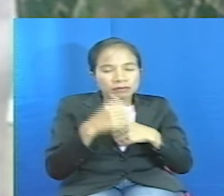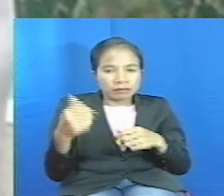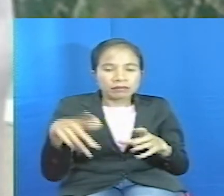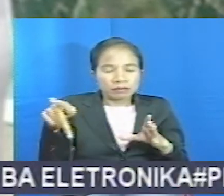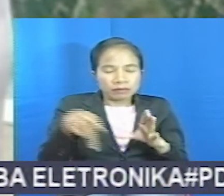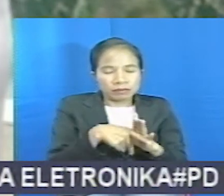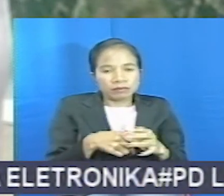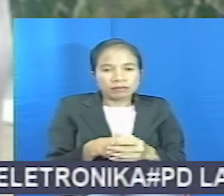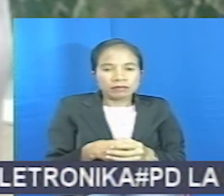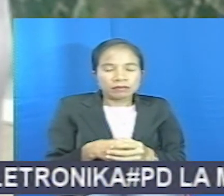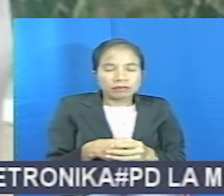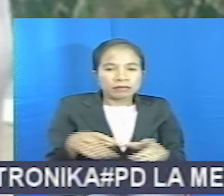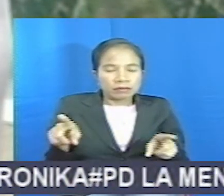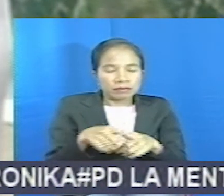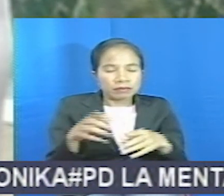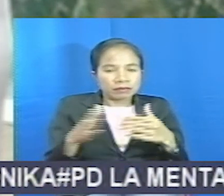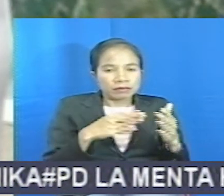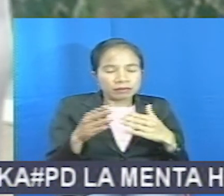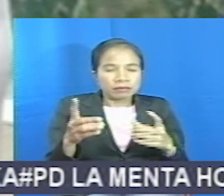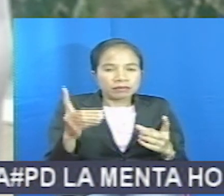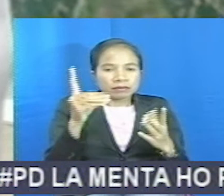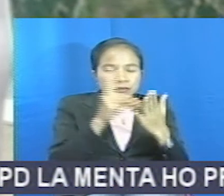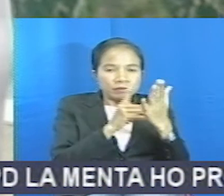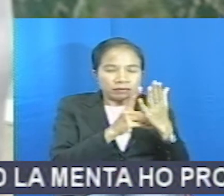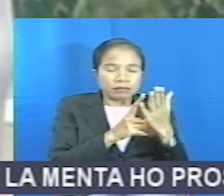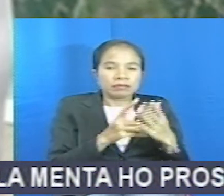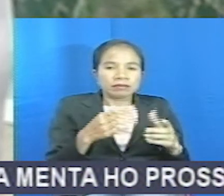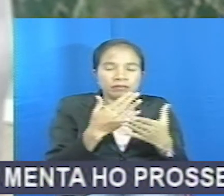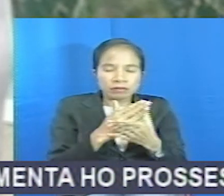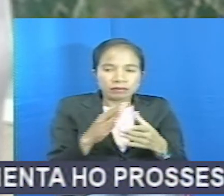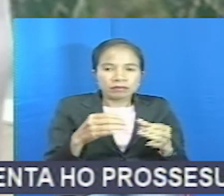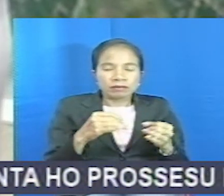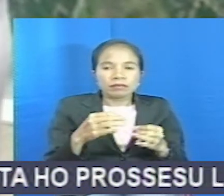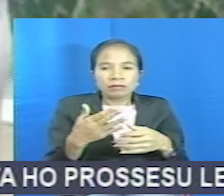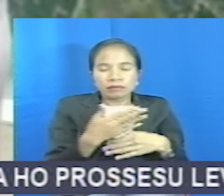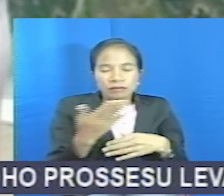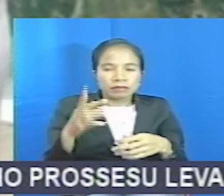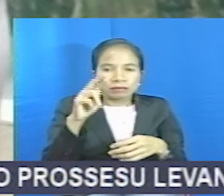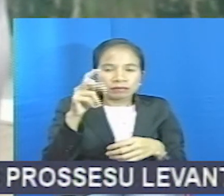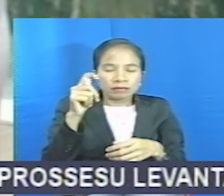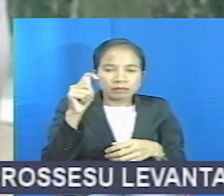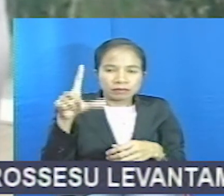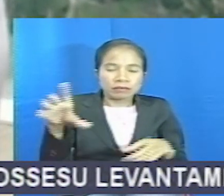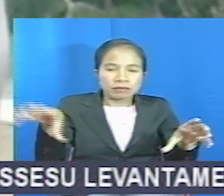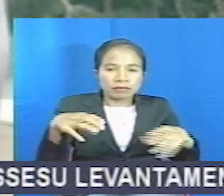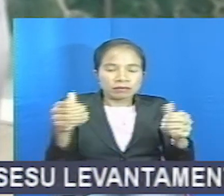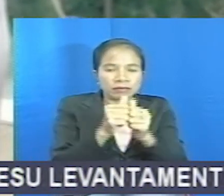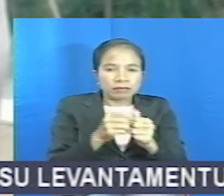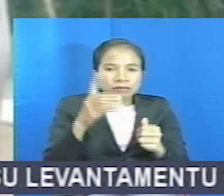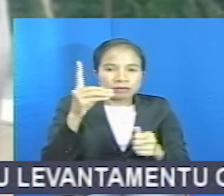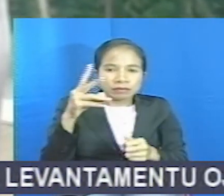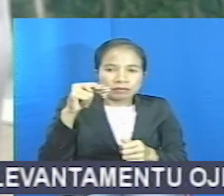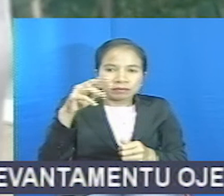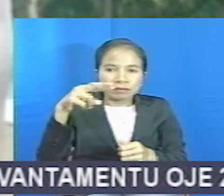luba. Iha ne sampai baing dadus nebe partilia baita bot sira RTTL serviso mutu ko direção nasional